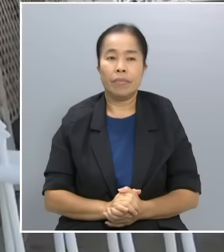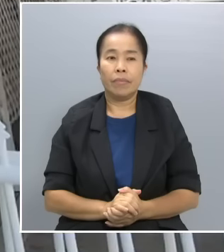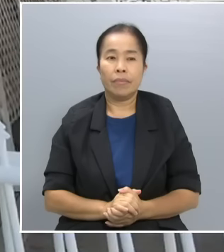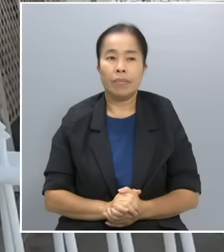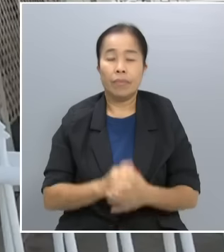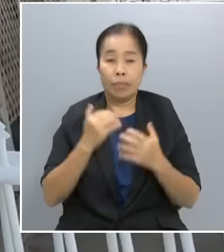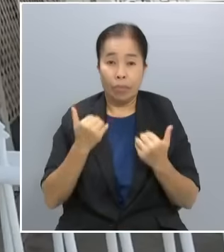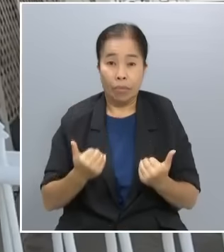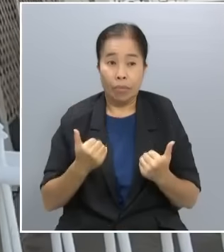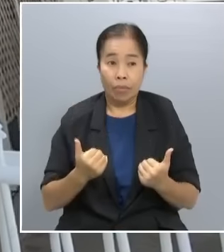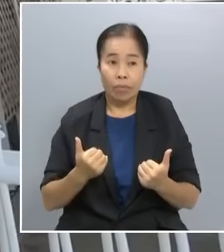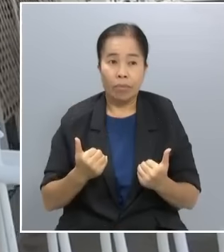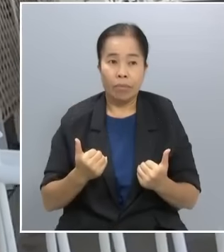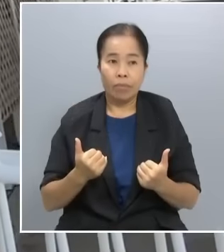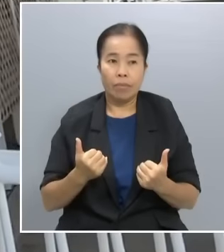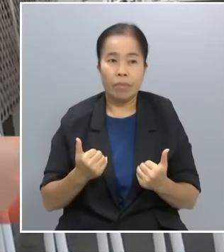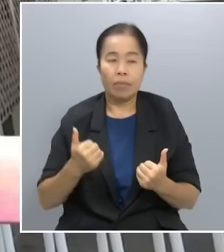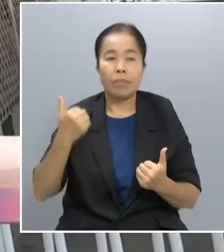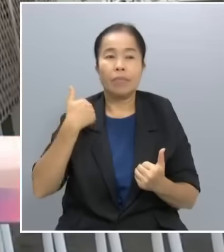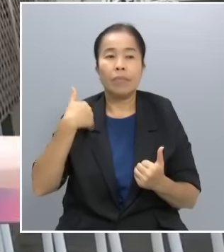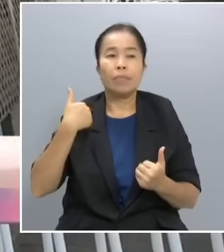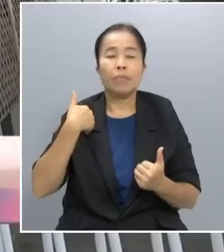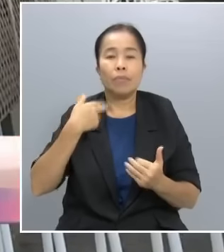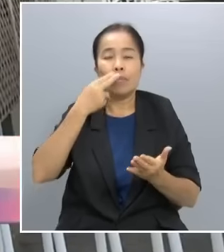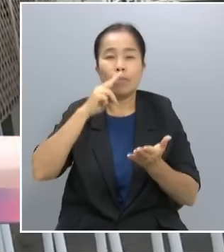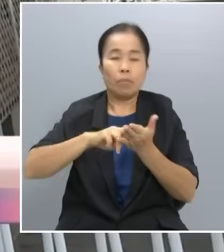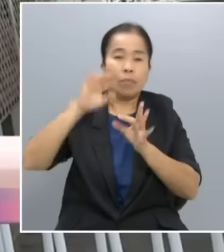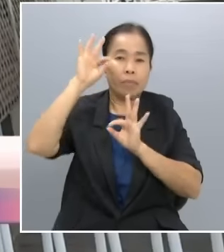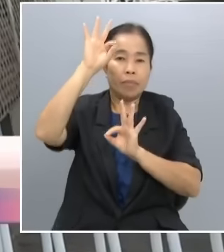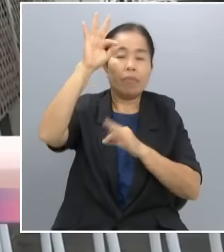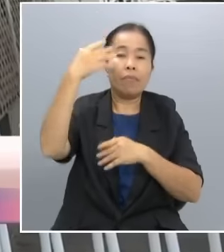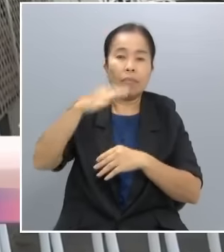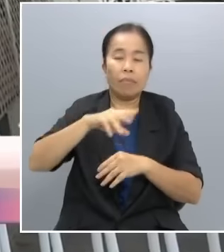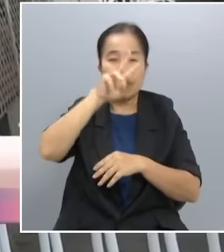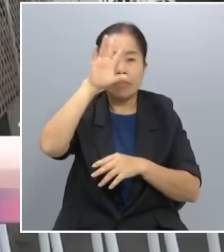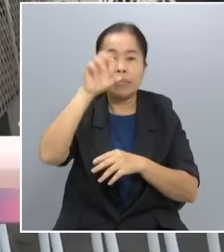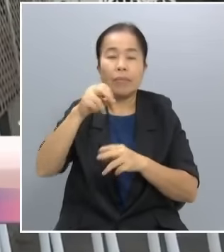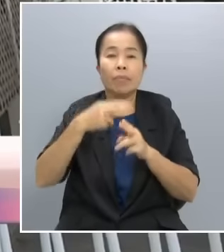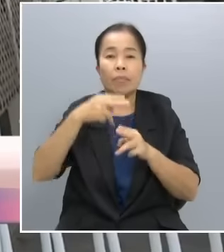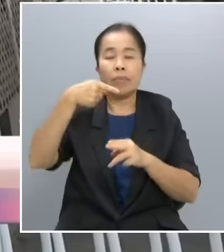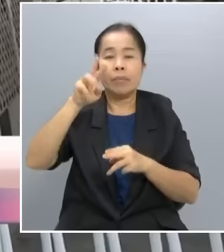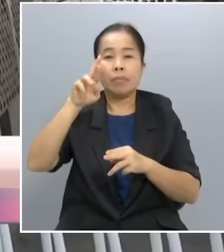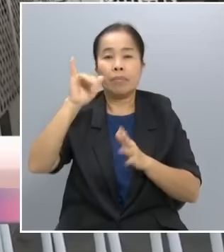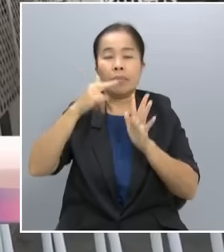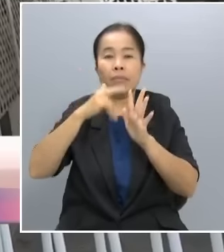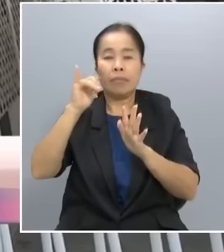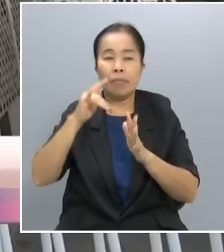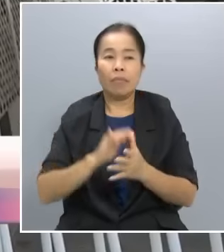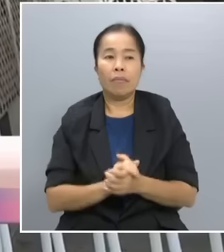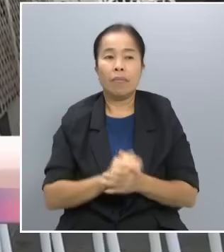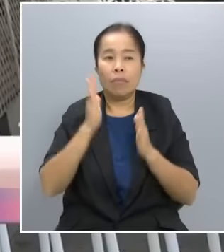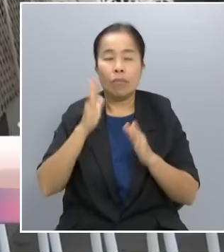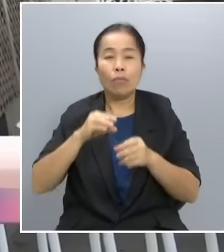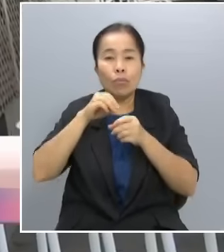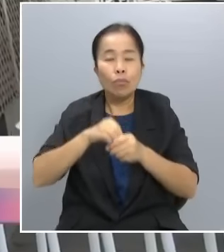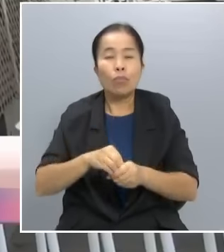ตอนนี้เนี่ยสถานีตำรวจภูธรท่าตูมเนี่ยก็ได้ออกหมายจับคนร้ายแล้วทราบชื่อว่าชื่อนายปริญญานะครับเป็นคนที่อยู่จังหวัด